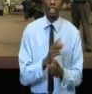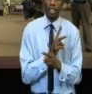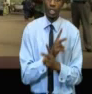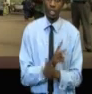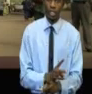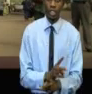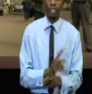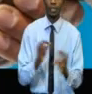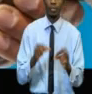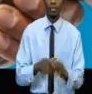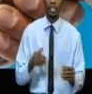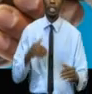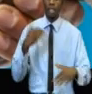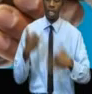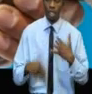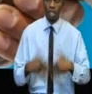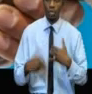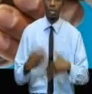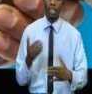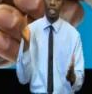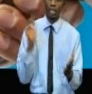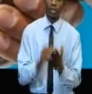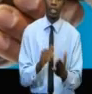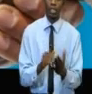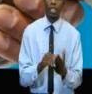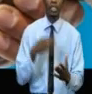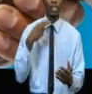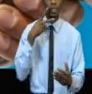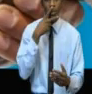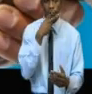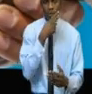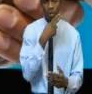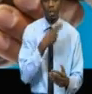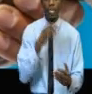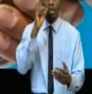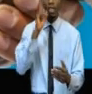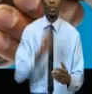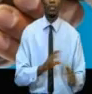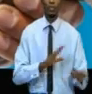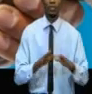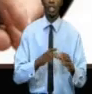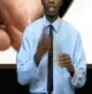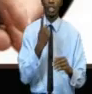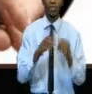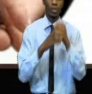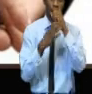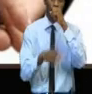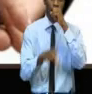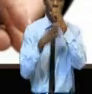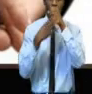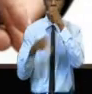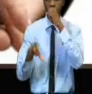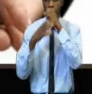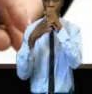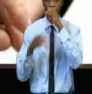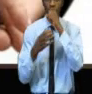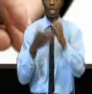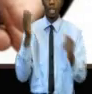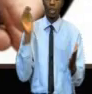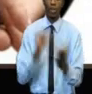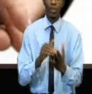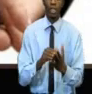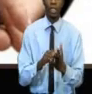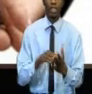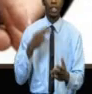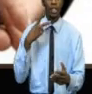vin. Ceux de Kinshasa sont soumis en ce moment à une campagne de sensibilisation sur le code de bonne conduite de l'agent public de l'État.